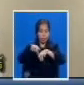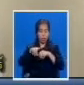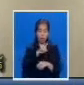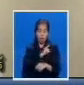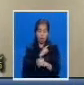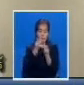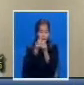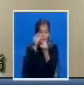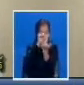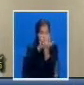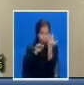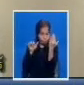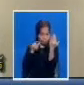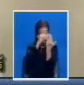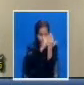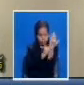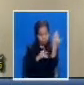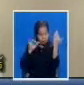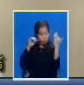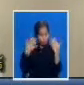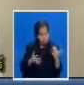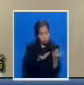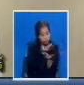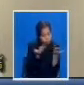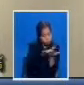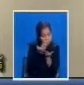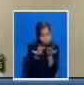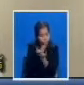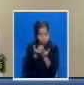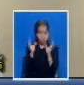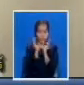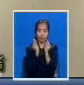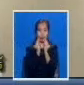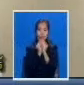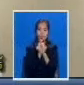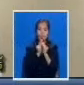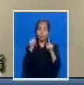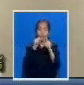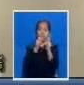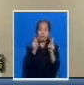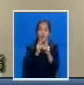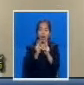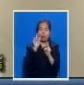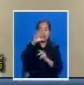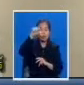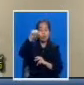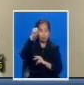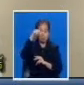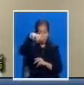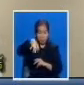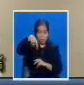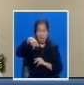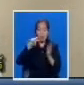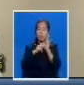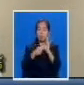ในเรื่องนี้แล้วก็ไปปรึกษาหารือนะครับแล้วก็ประชุมร่วมกับทางคณะกรรมการของสภาพัฒน์โดยเมื่อตัวเลขพร้อมเนี่